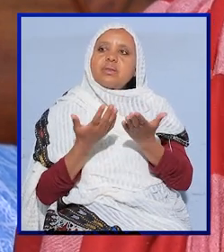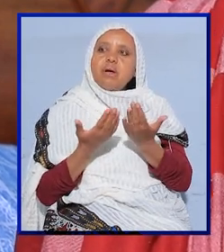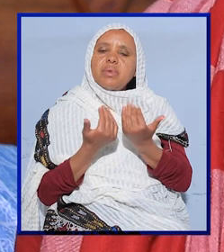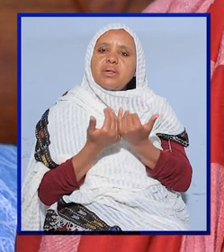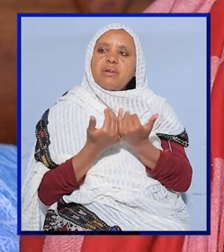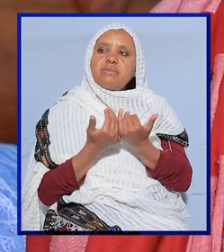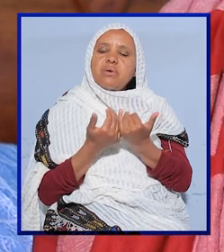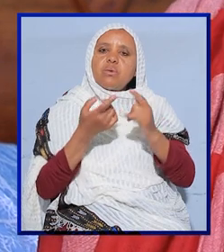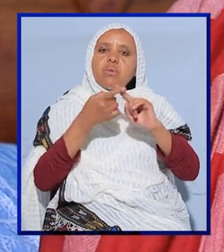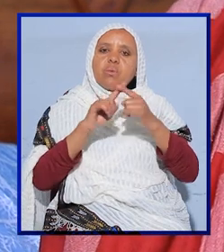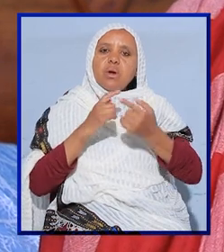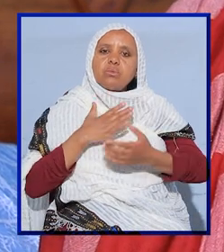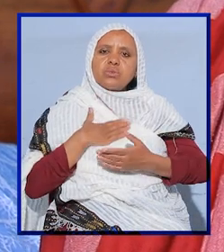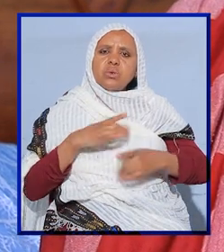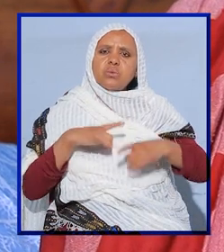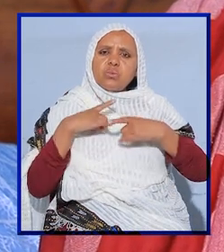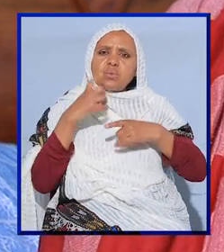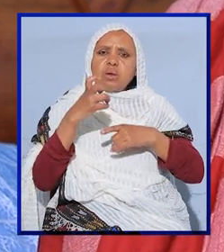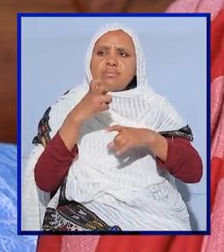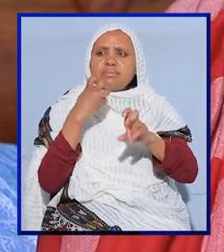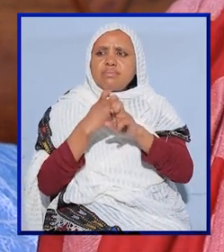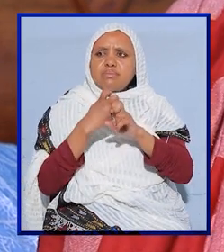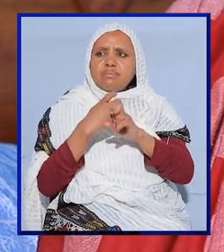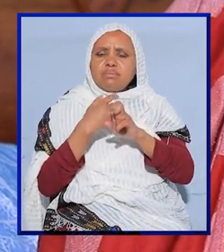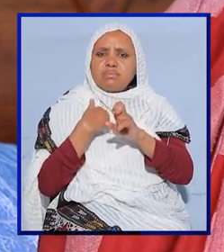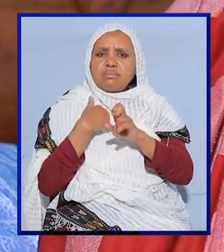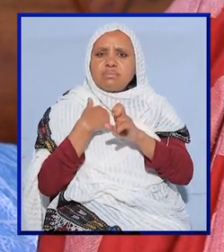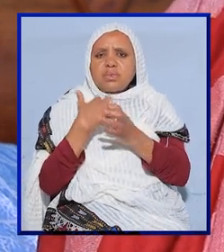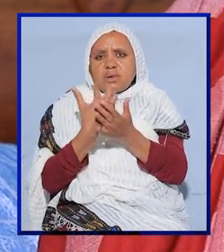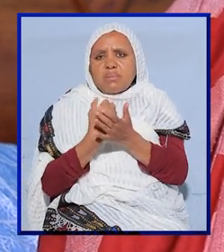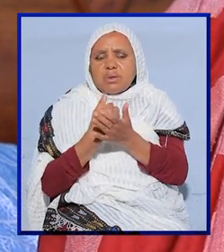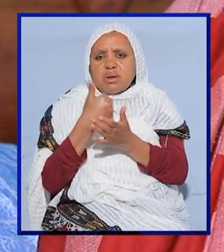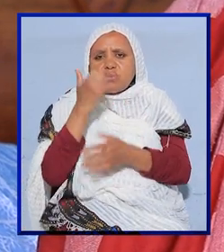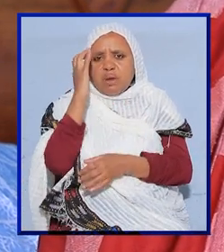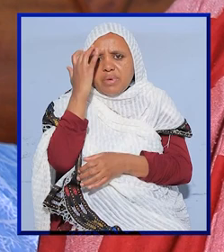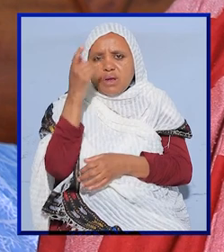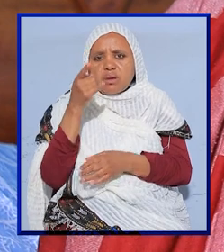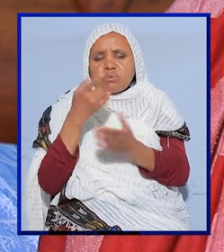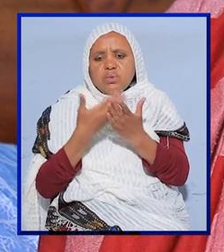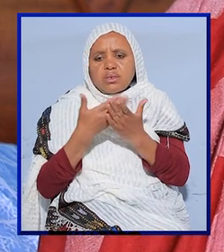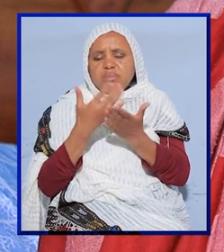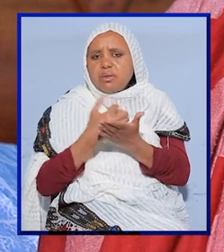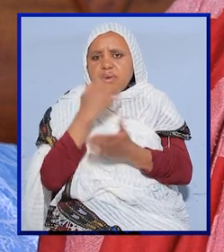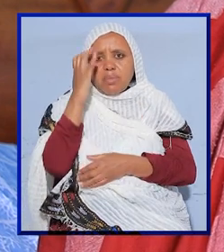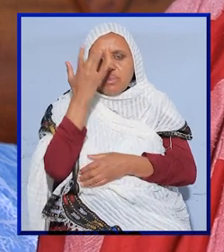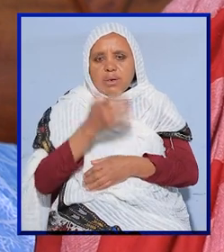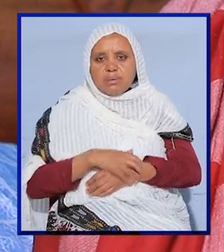ከዛ በተረፈ ጓደኞች አሁን ኑሮ ራሱ ይቀርልኝ ስቀበል ራሱ ያመኛል። የእነሱ ራሱ ቢቀርልኝ